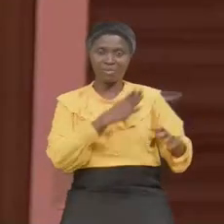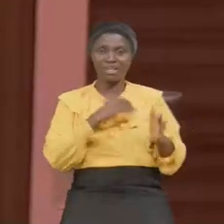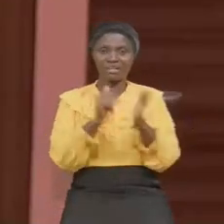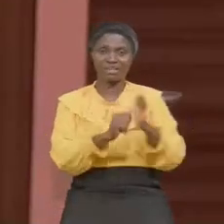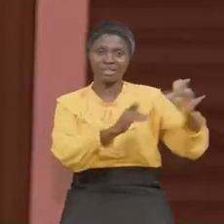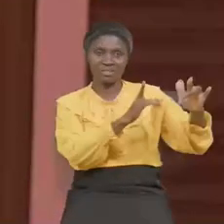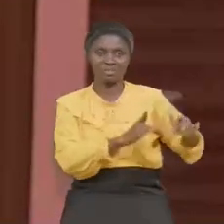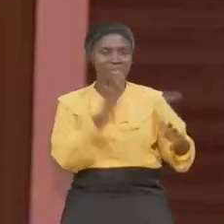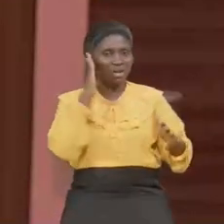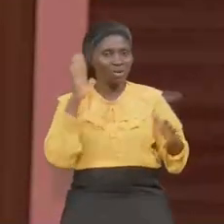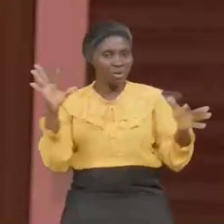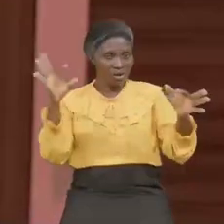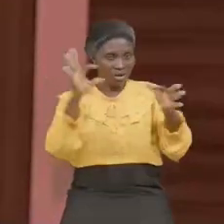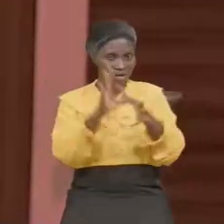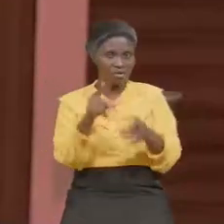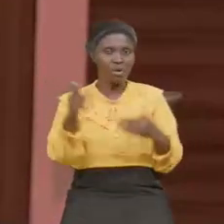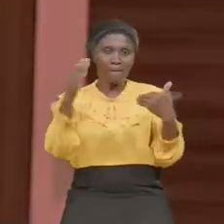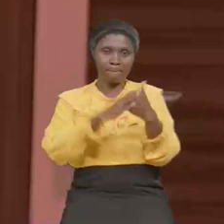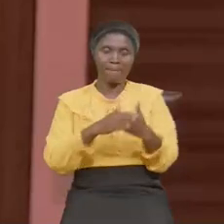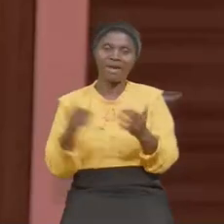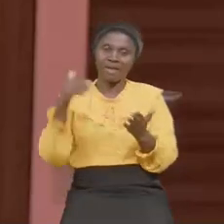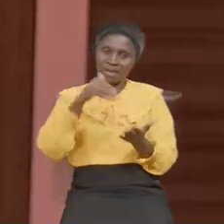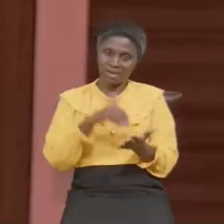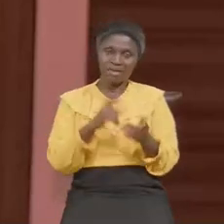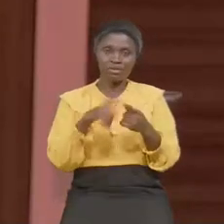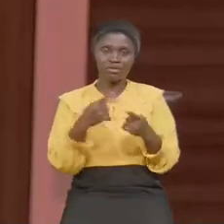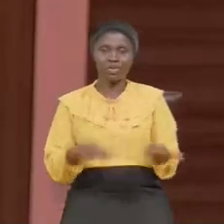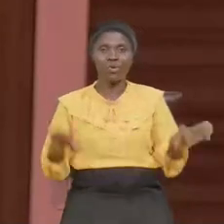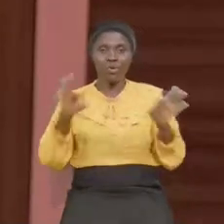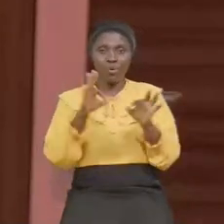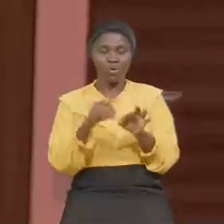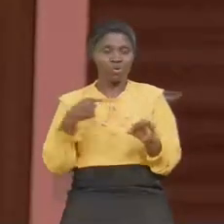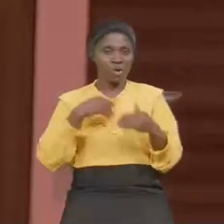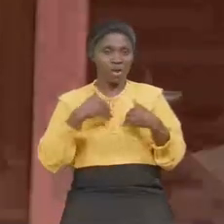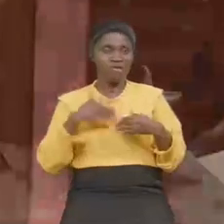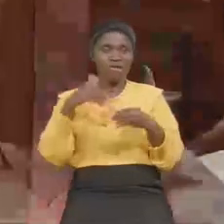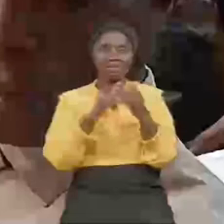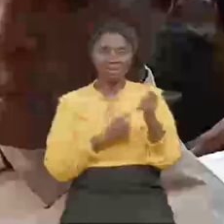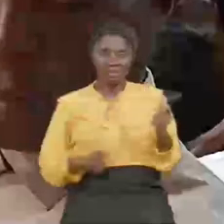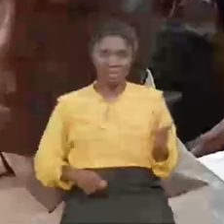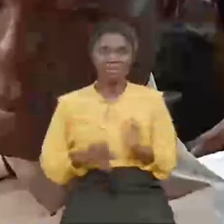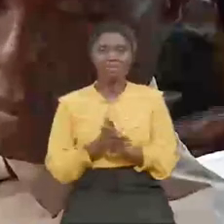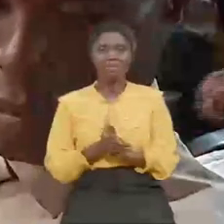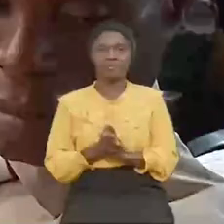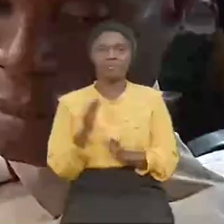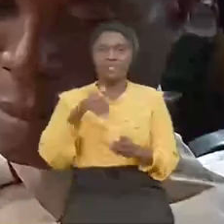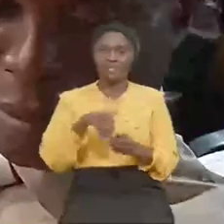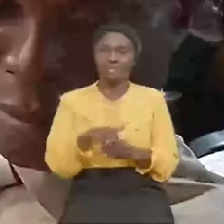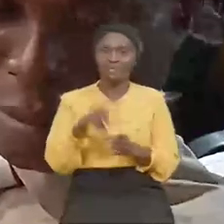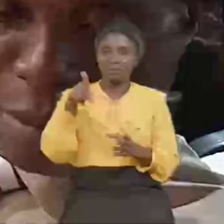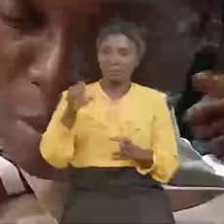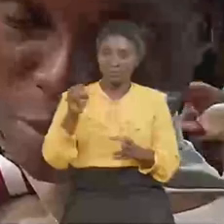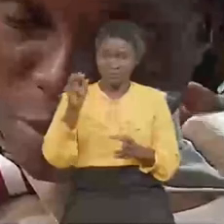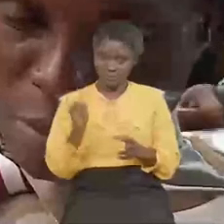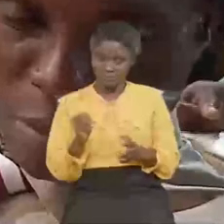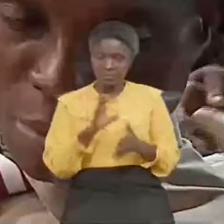reconnecter à la dignité que nous avions dans le Seigneur. Psaume 51, verset